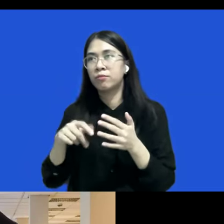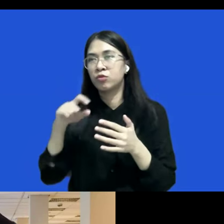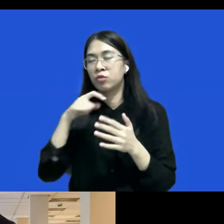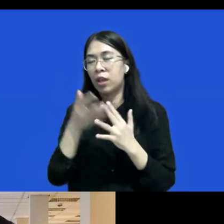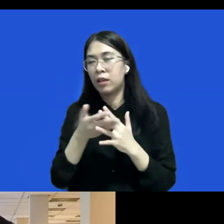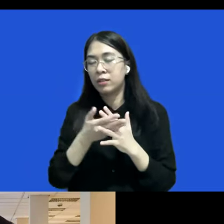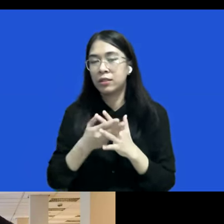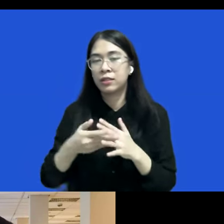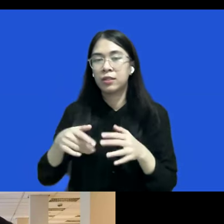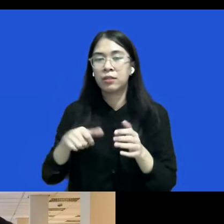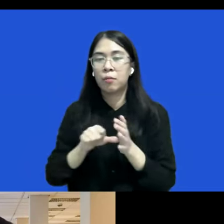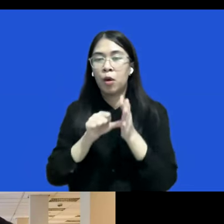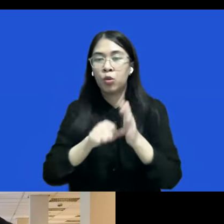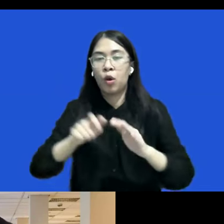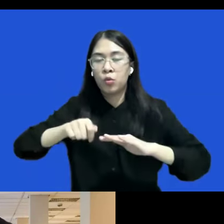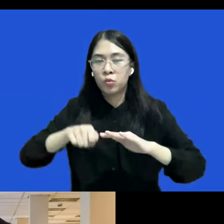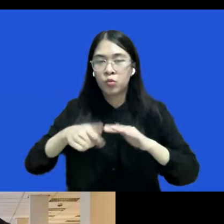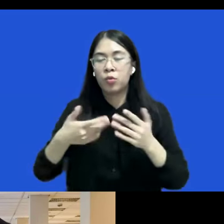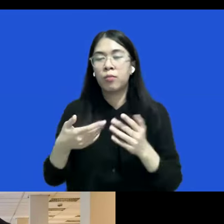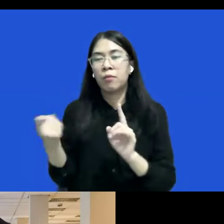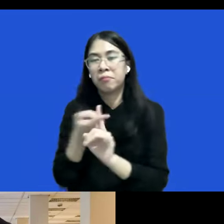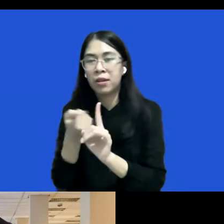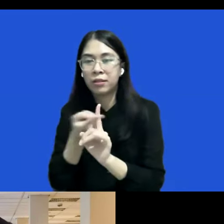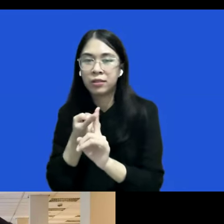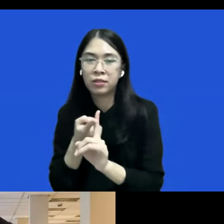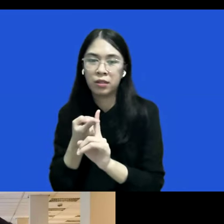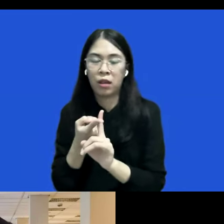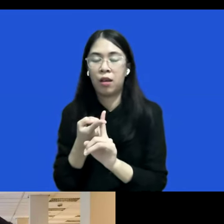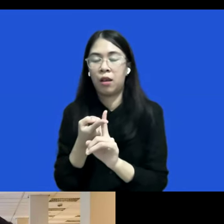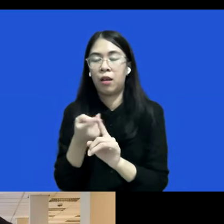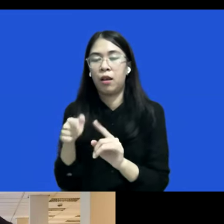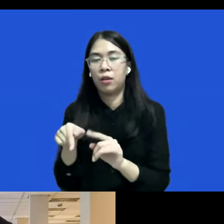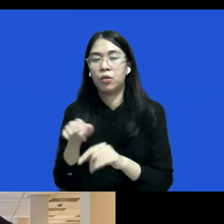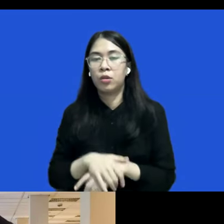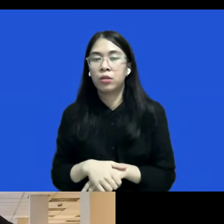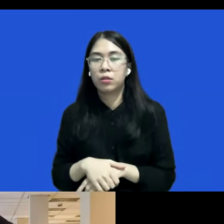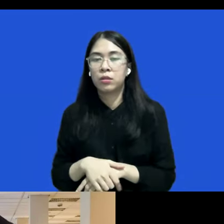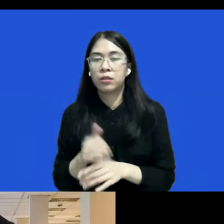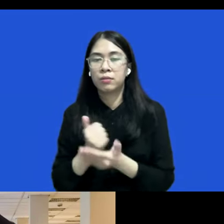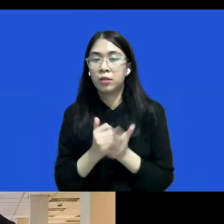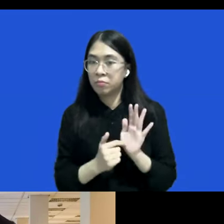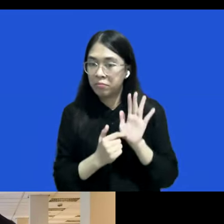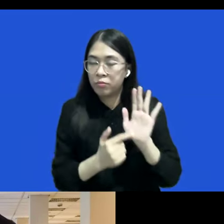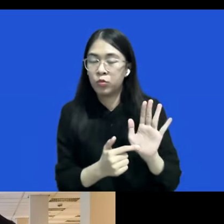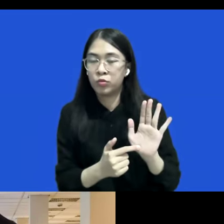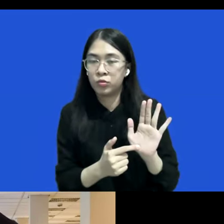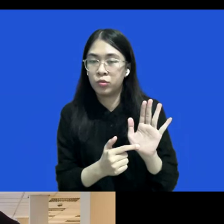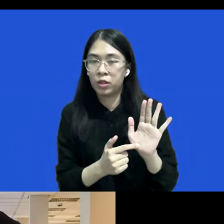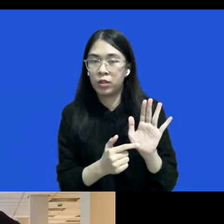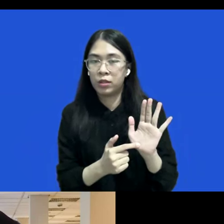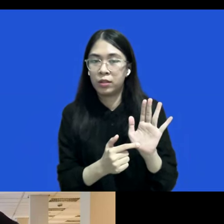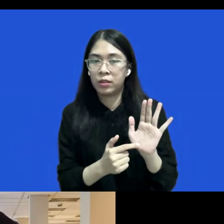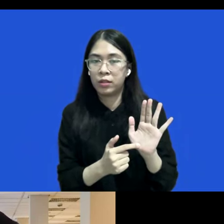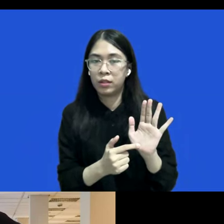praktik penyiksaan, hingga upaya paksa yang sewenang-wenang. Hal ini setidaknya memperlihatkan bahwa